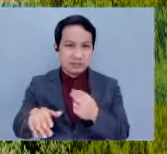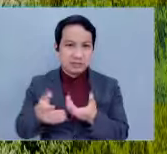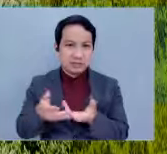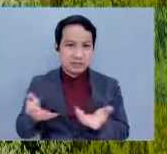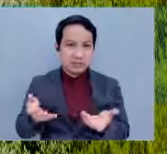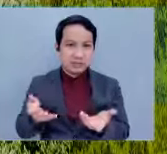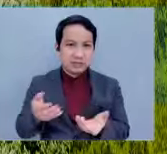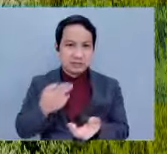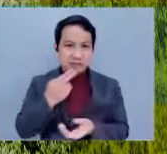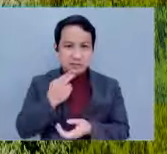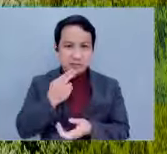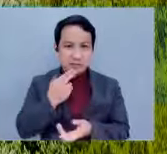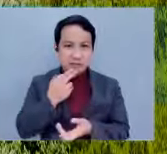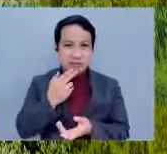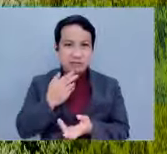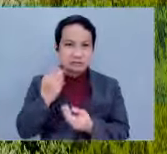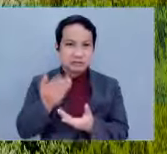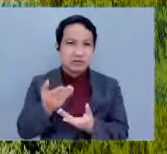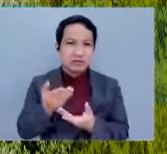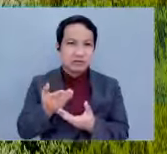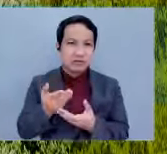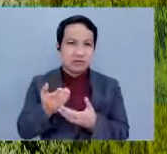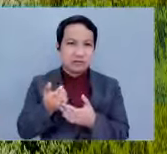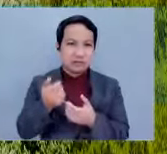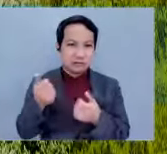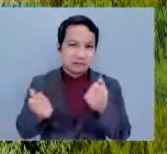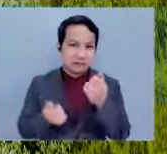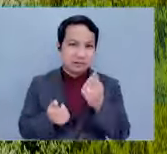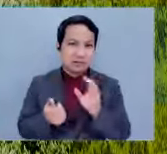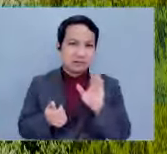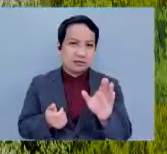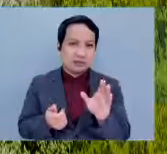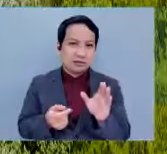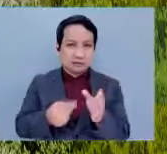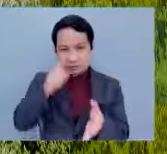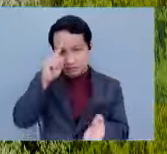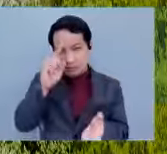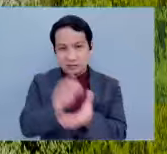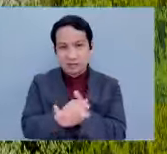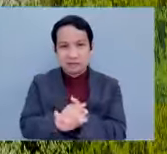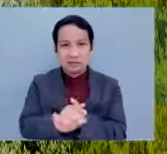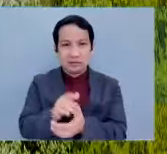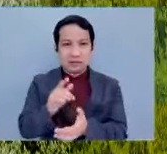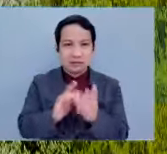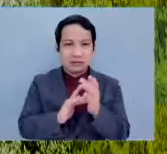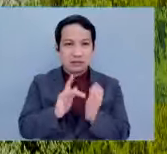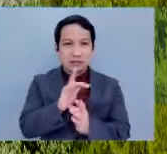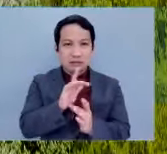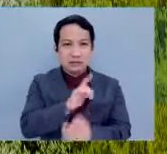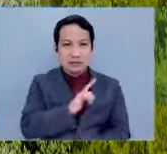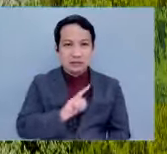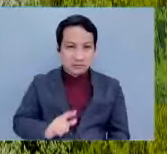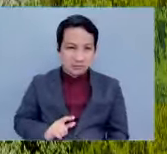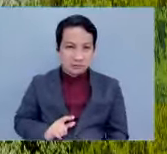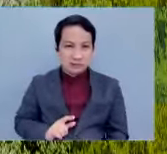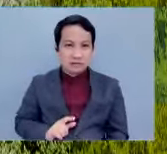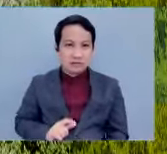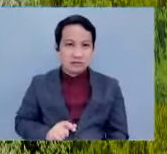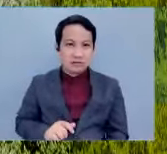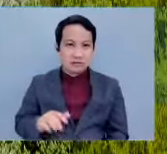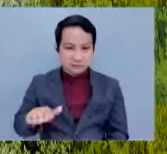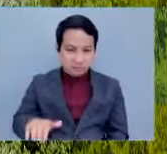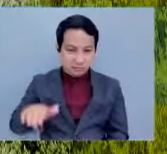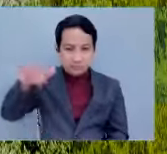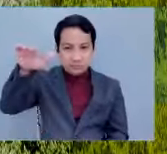the cuteness, it also underscores our beliefs that the Lord Jesus Christ actually became man and